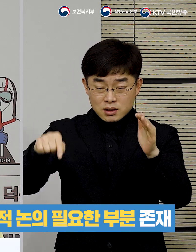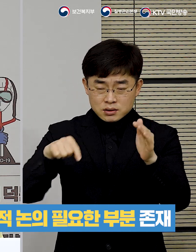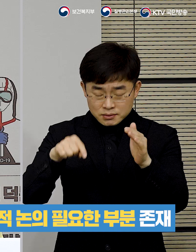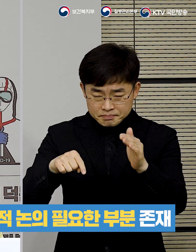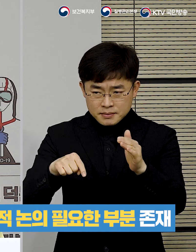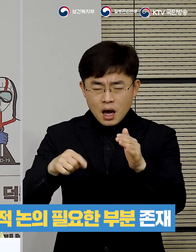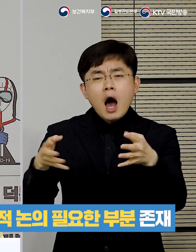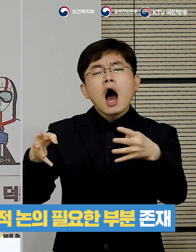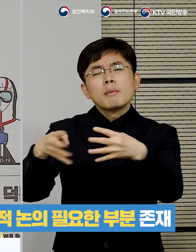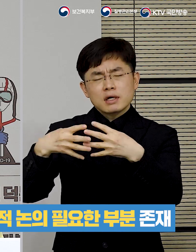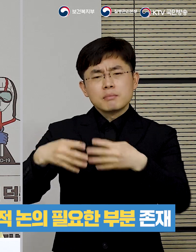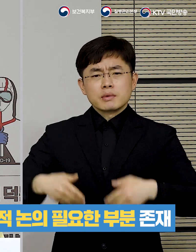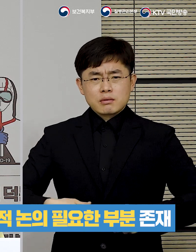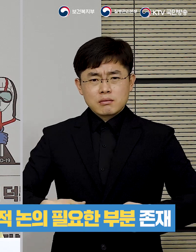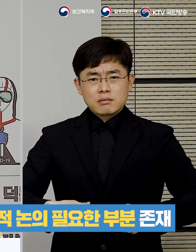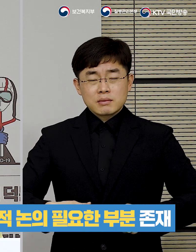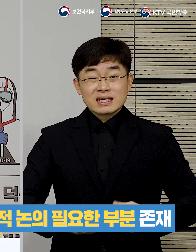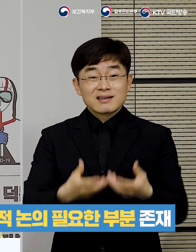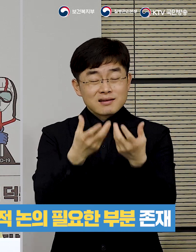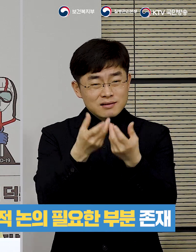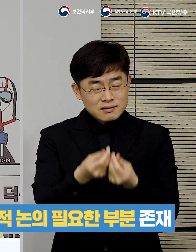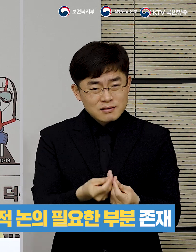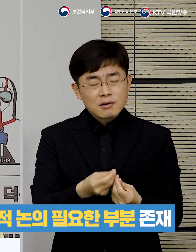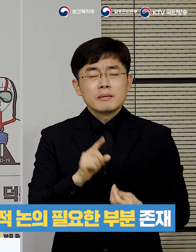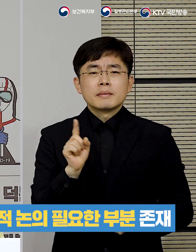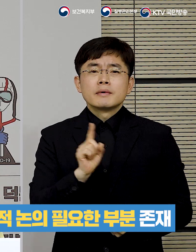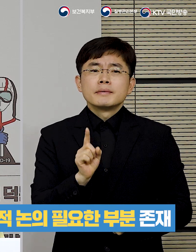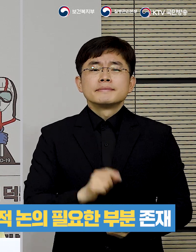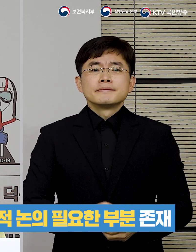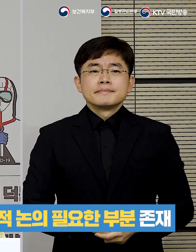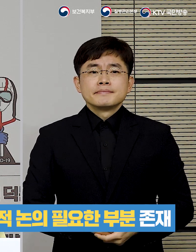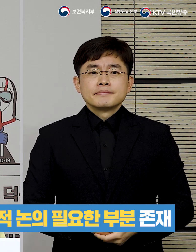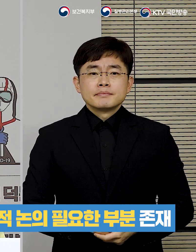부분이 있습니다. 그리고 예를 들면